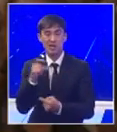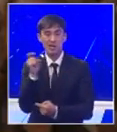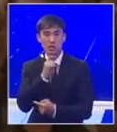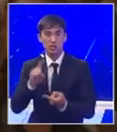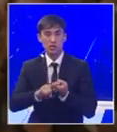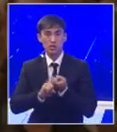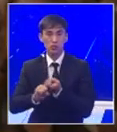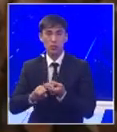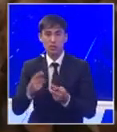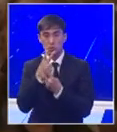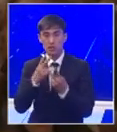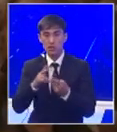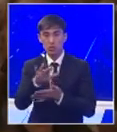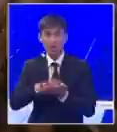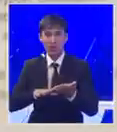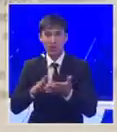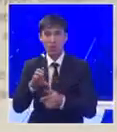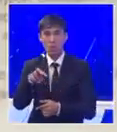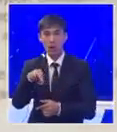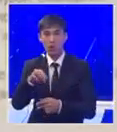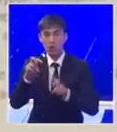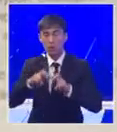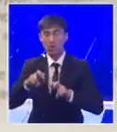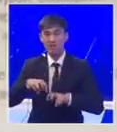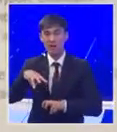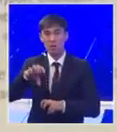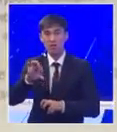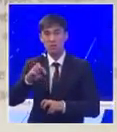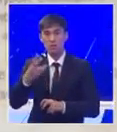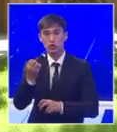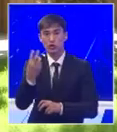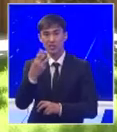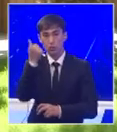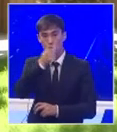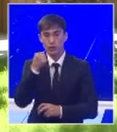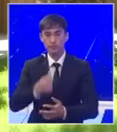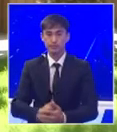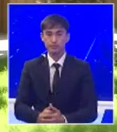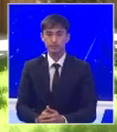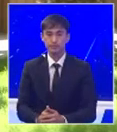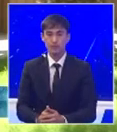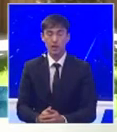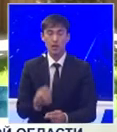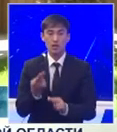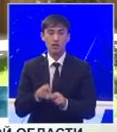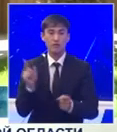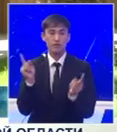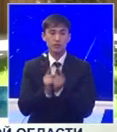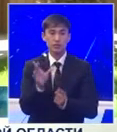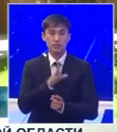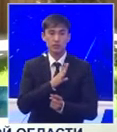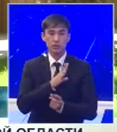ситуацией рассмотреть возможность продления моратория на проверки МСБ еще на 3 года. На данной встрече основной упор сделан